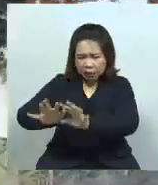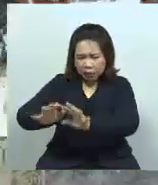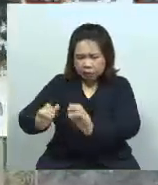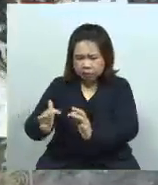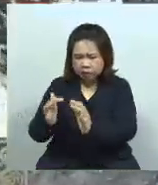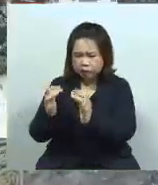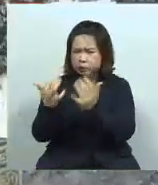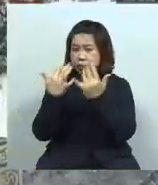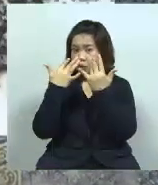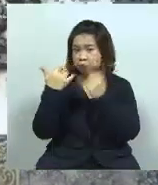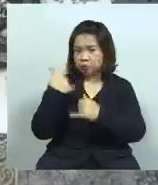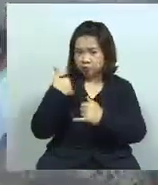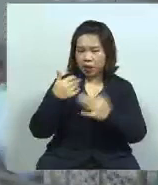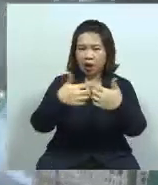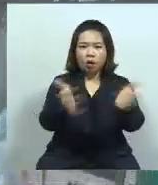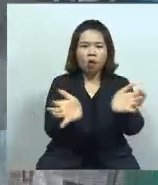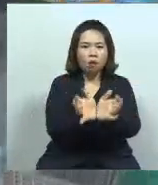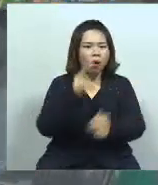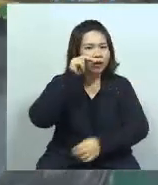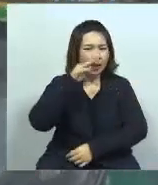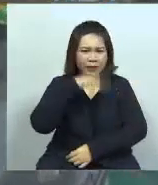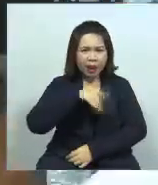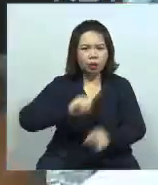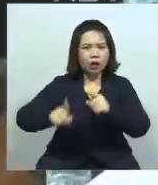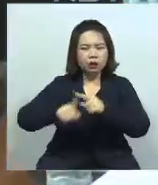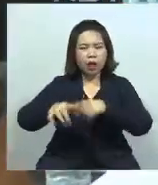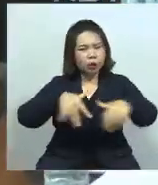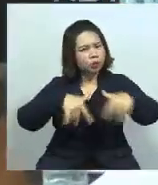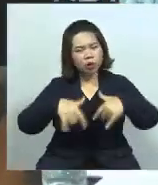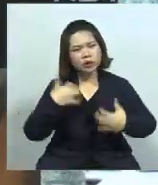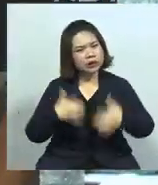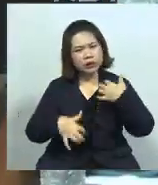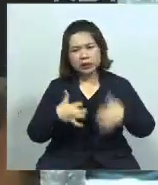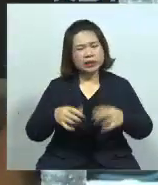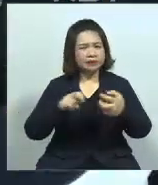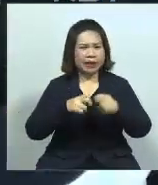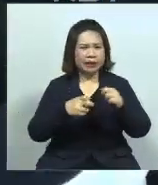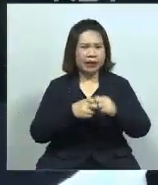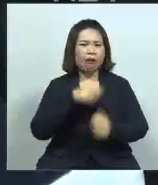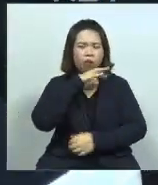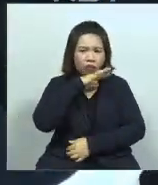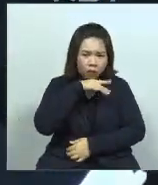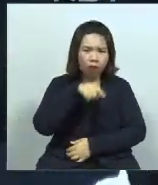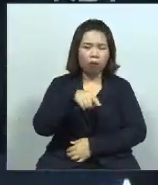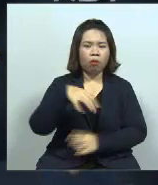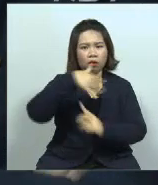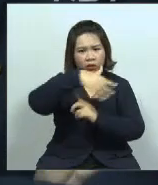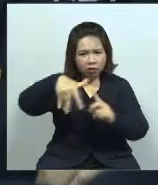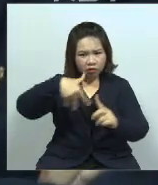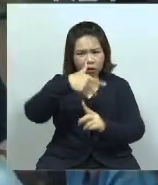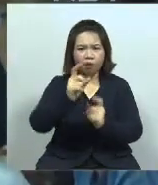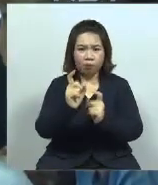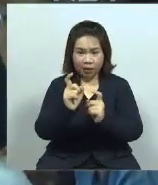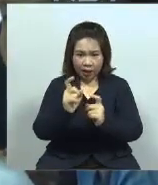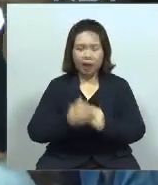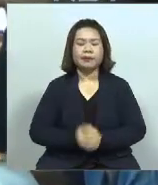งงานค่ะก็ทำให้ประชาชนที่อยู่ในพื้นที่เนี่ยมีความเป็นอยู่ที่ไม่ถูกสุขลักษณะสิ่งแวดล้อมเป็นพิษ